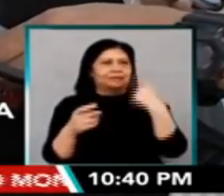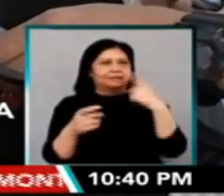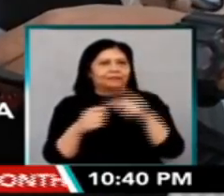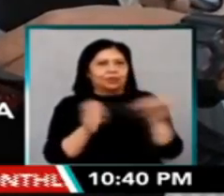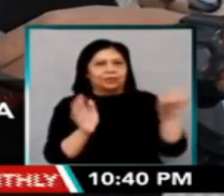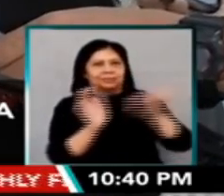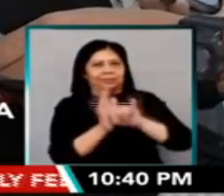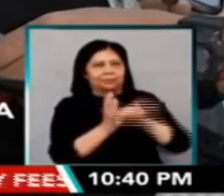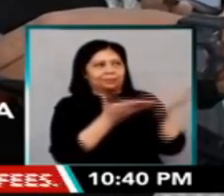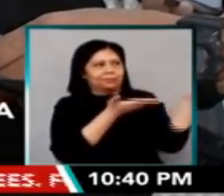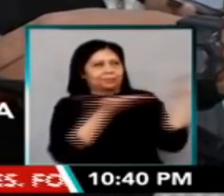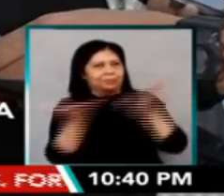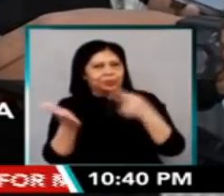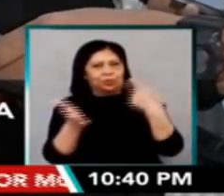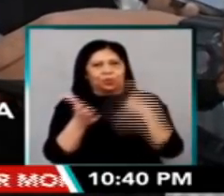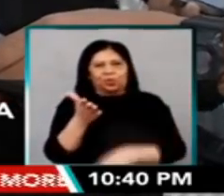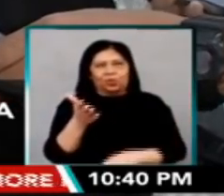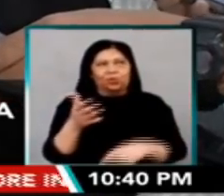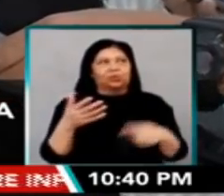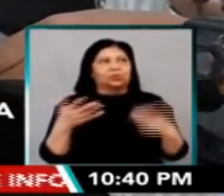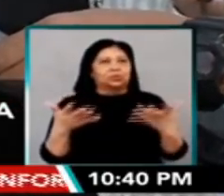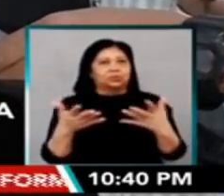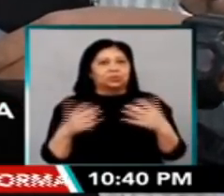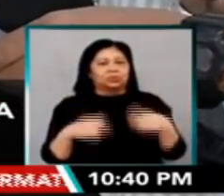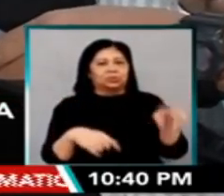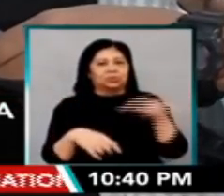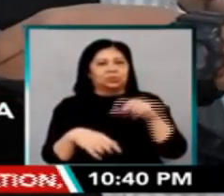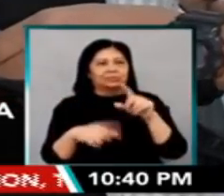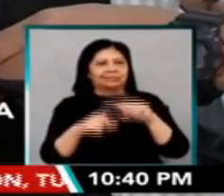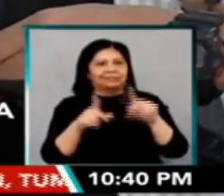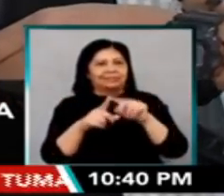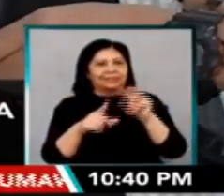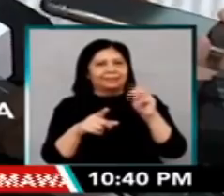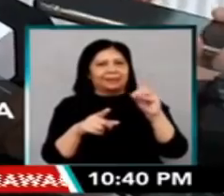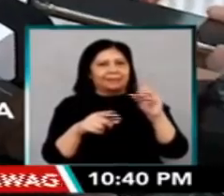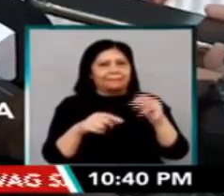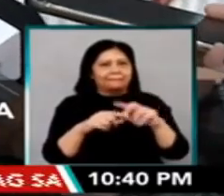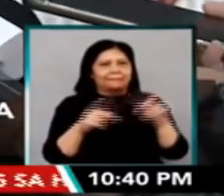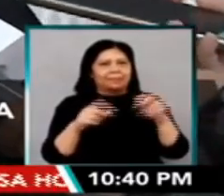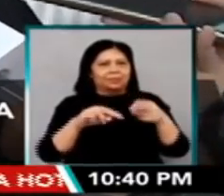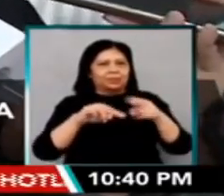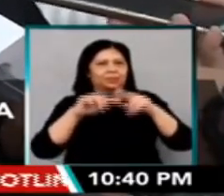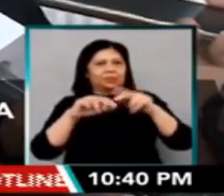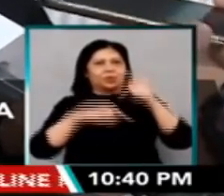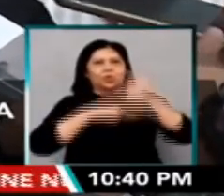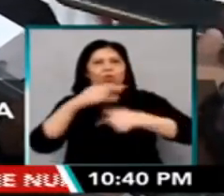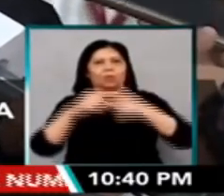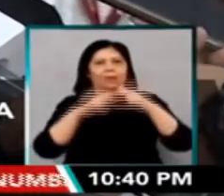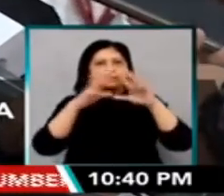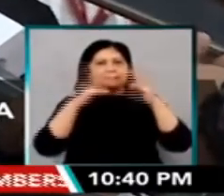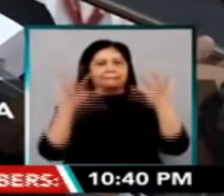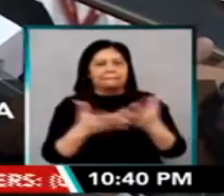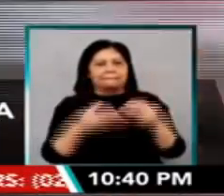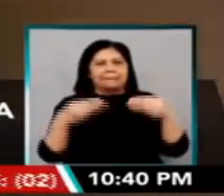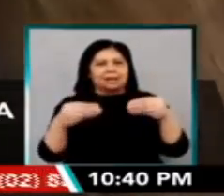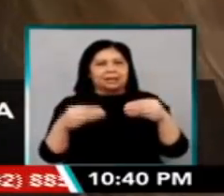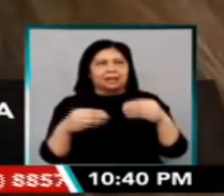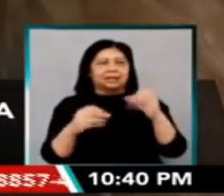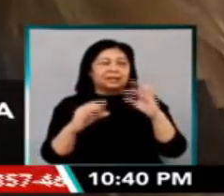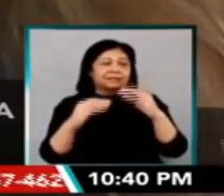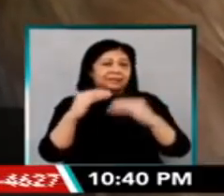cost ng MDM, ng mga nagtaas naman sa global market. So less than 10% naman rin yung request